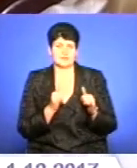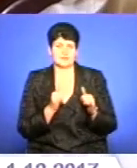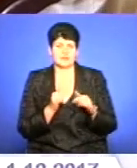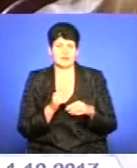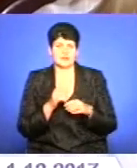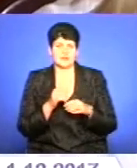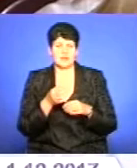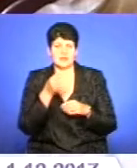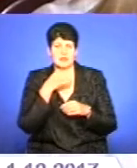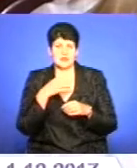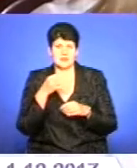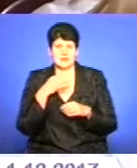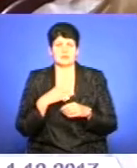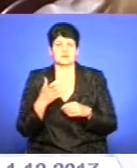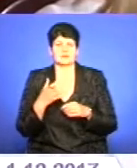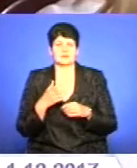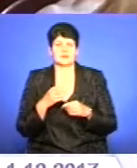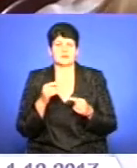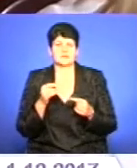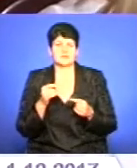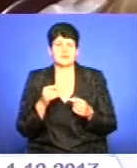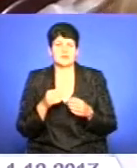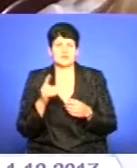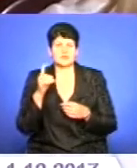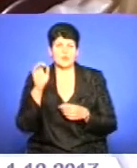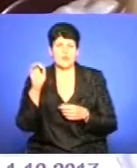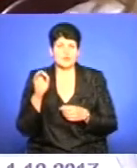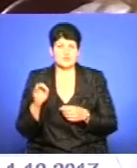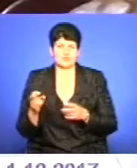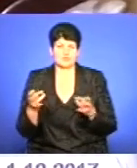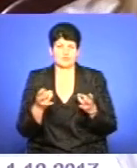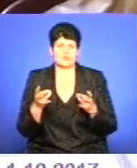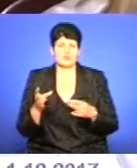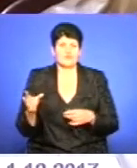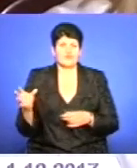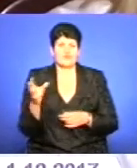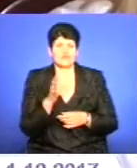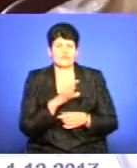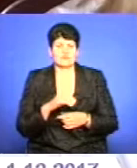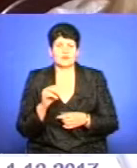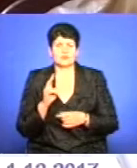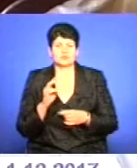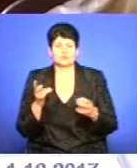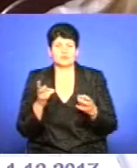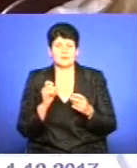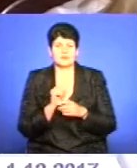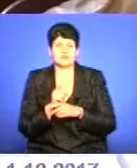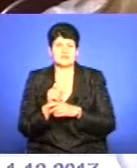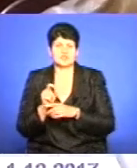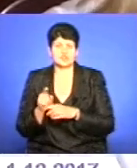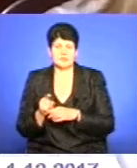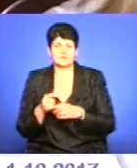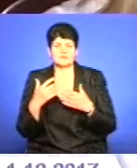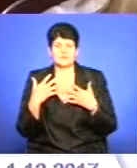ліками антиретровірусної терапії, 100% потреба усіх, хто кому має призначатися безпосередньо